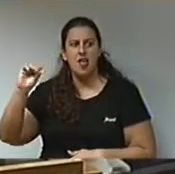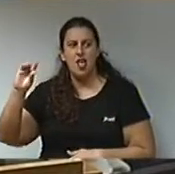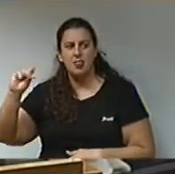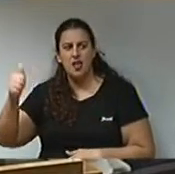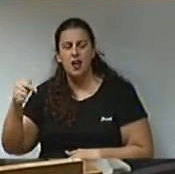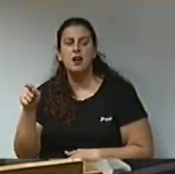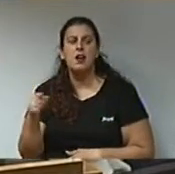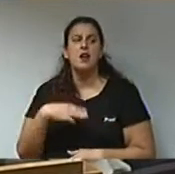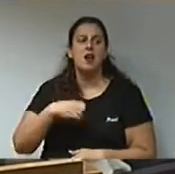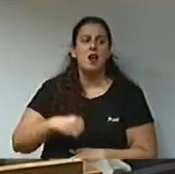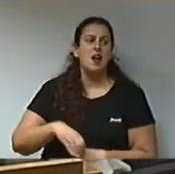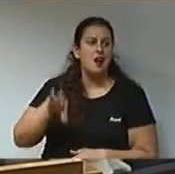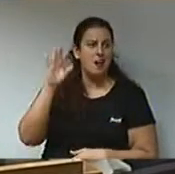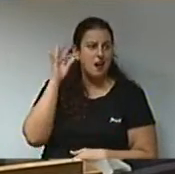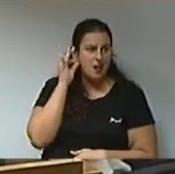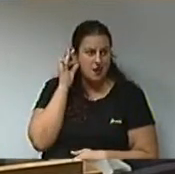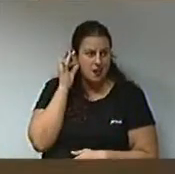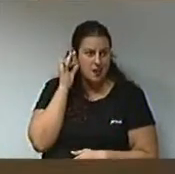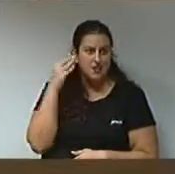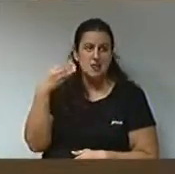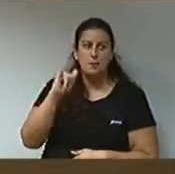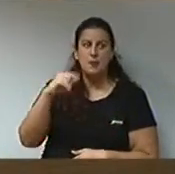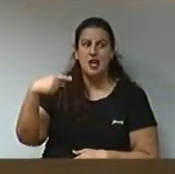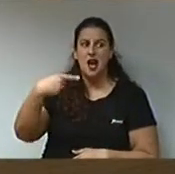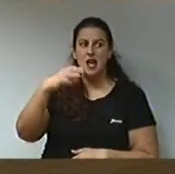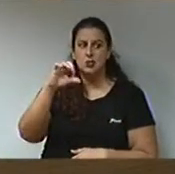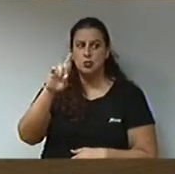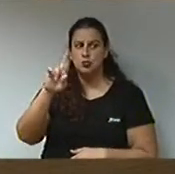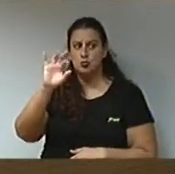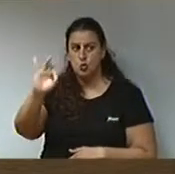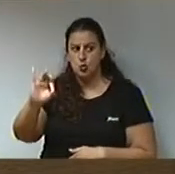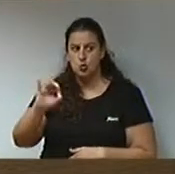a l'alcaldessa de Bigastro.